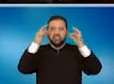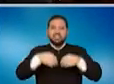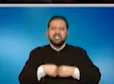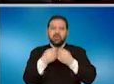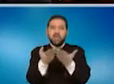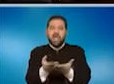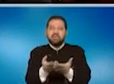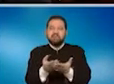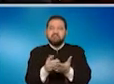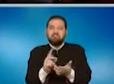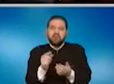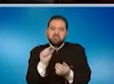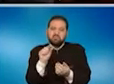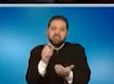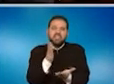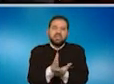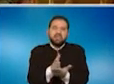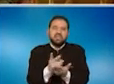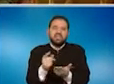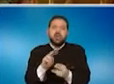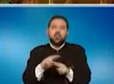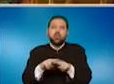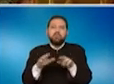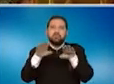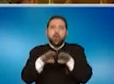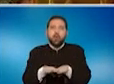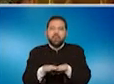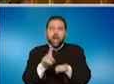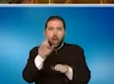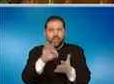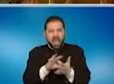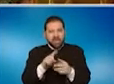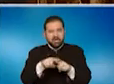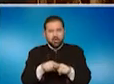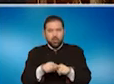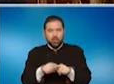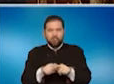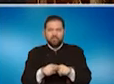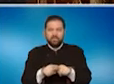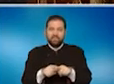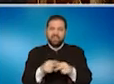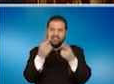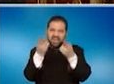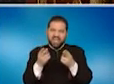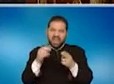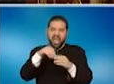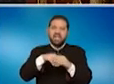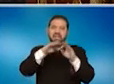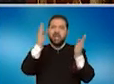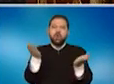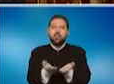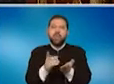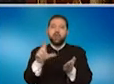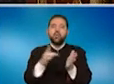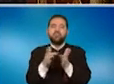e dreptatea, minima dreptate, dar n-ai cum să o acoperi pe asta. Odată cu întruparea lui Hristos, este introdusă în lume un alt tip de